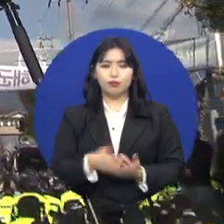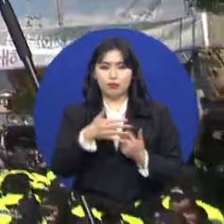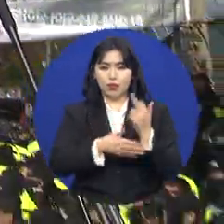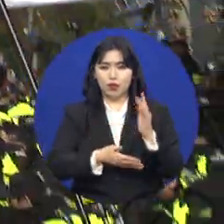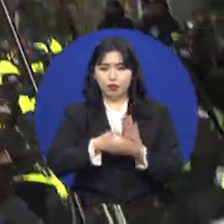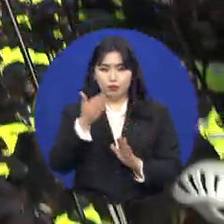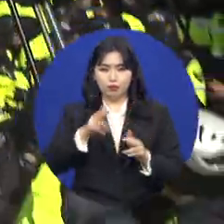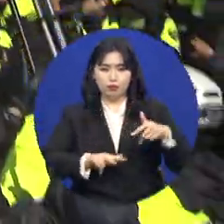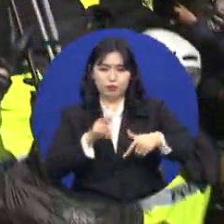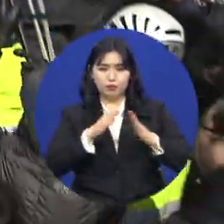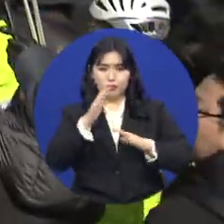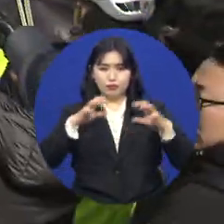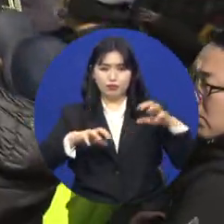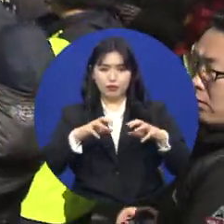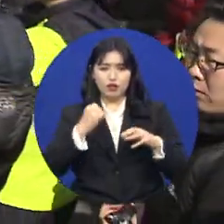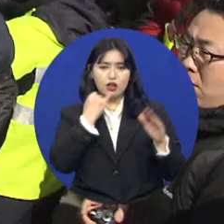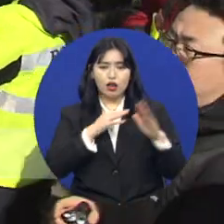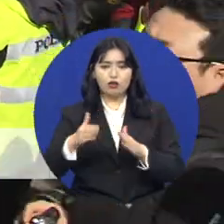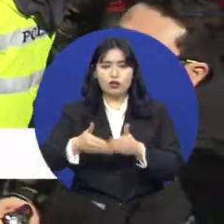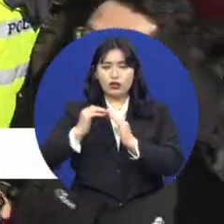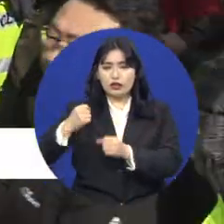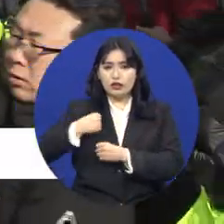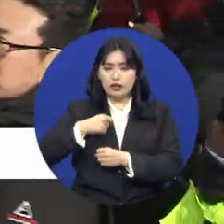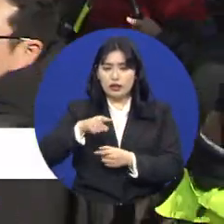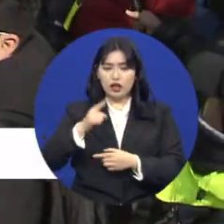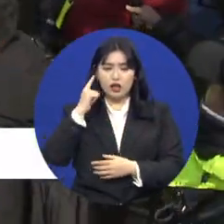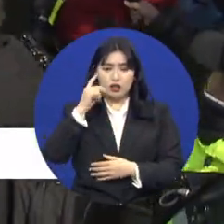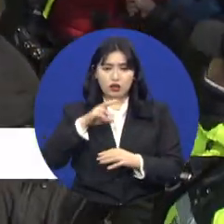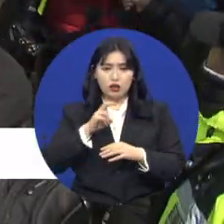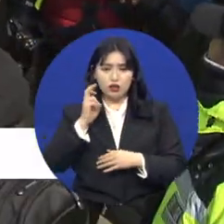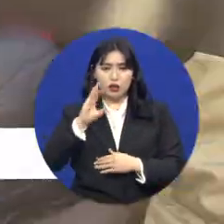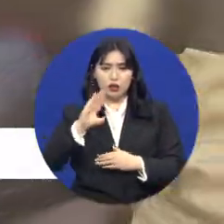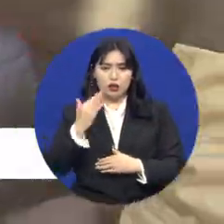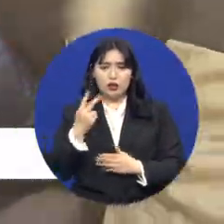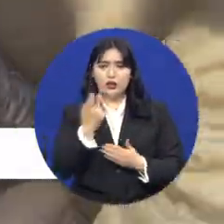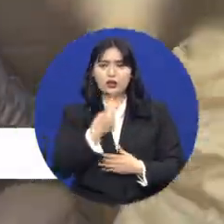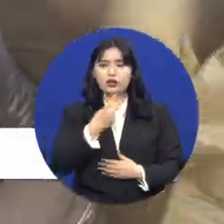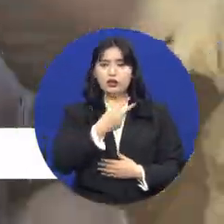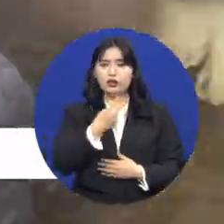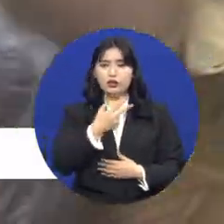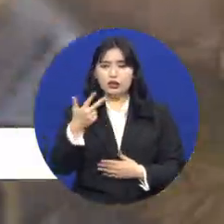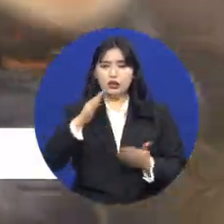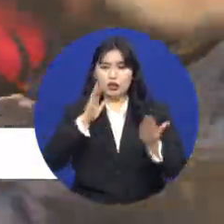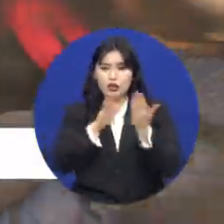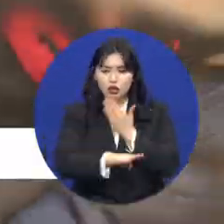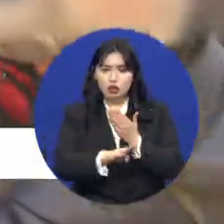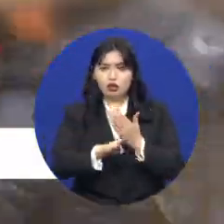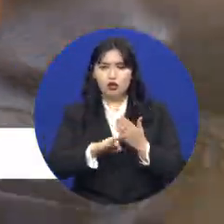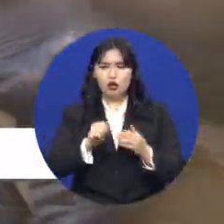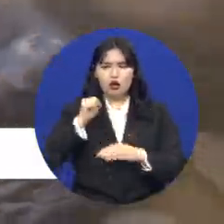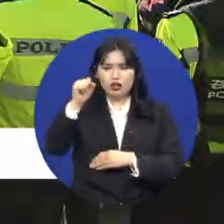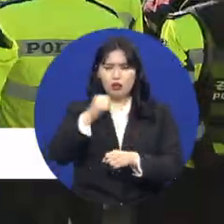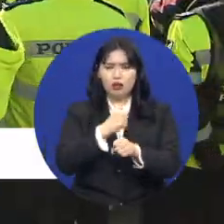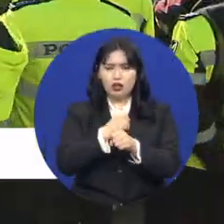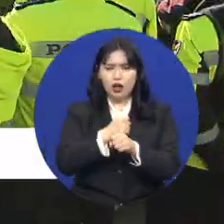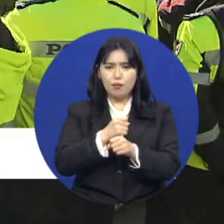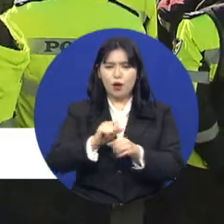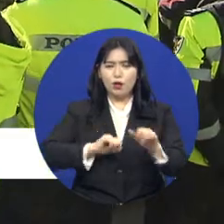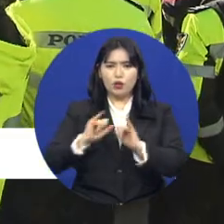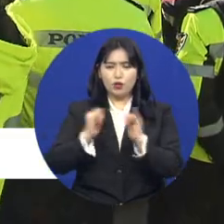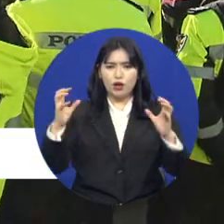서귀포시 강정마을이 해군기지 예정지로 선정된 2007년 이후 각종 시위로 사법 처리된 주민과